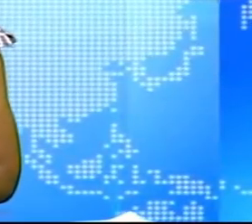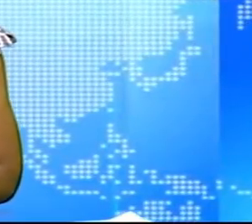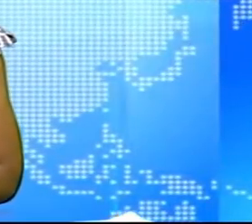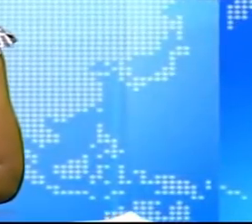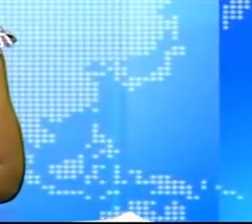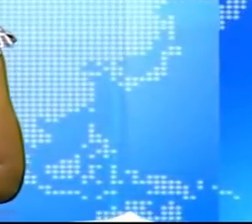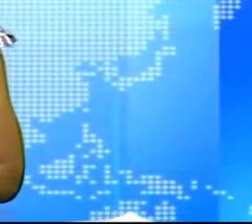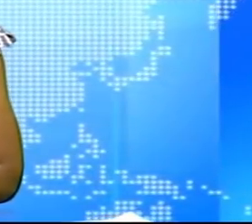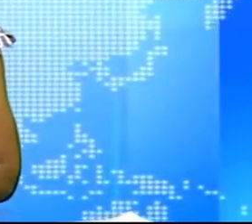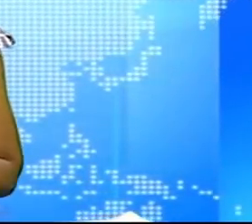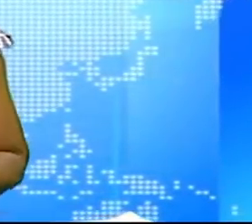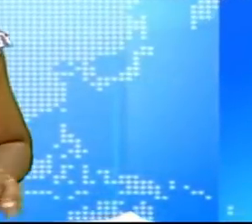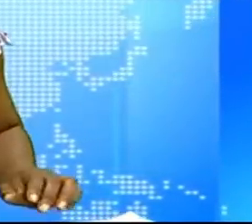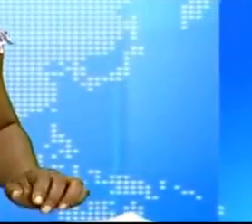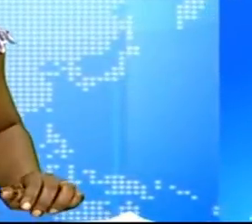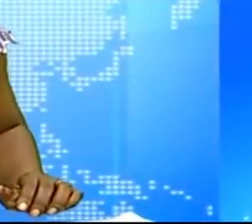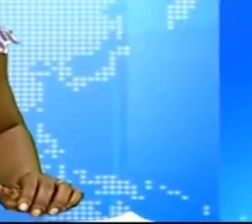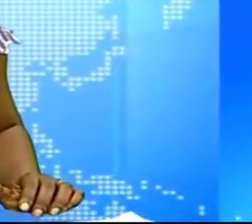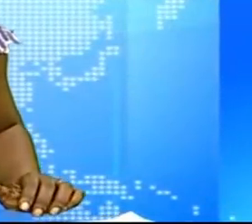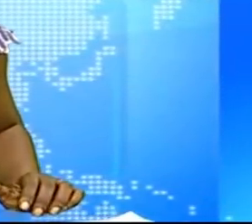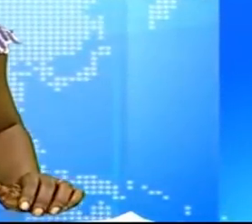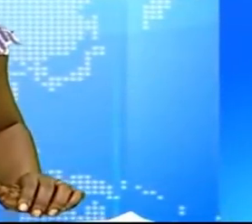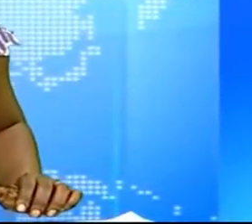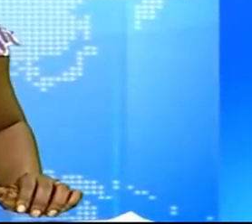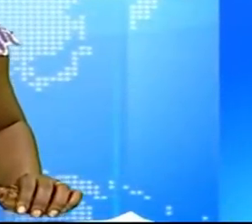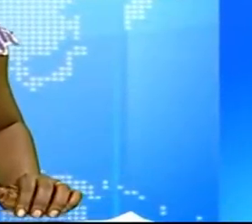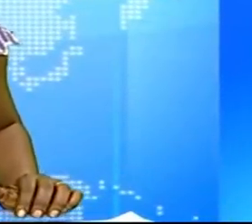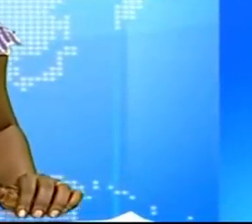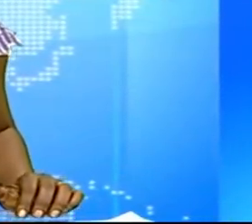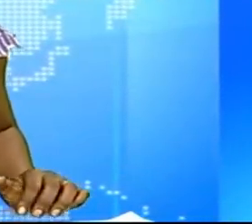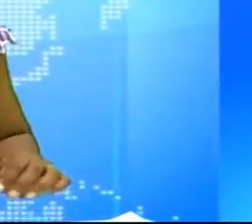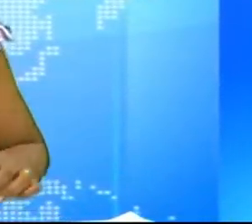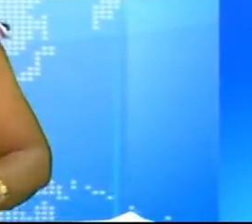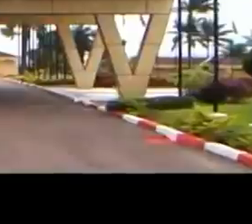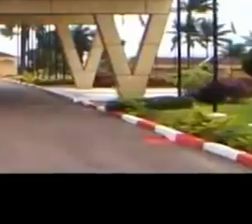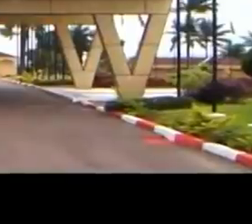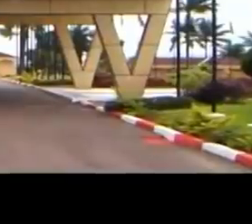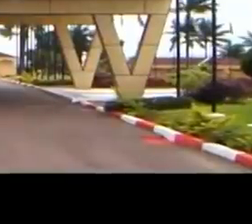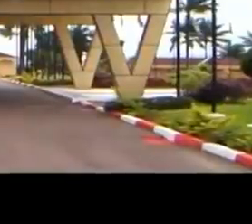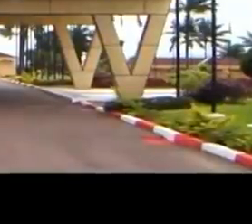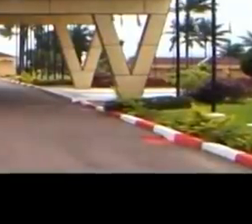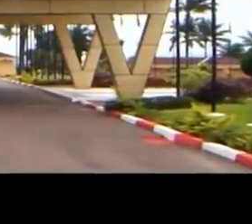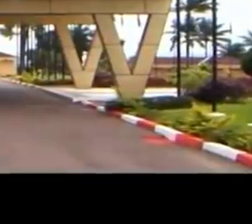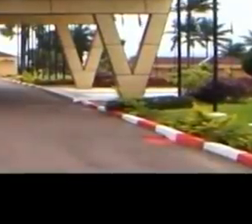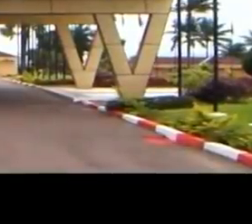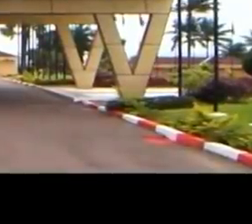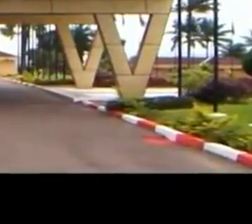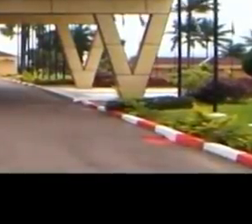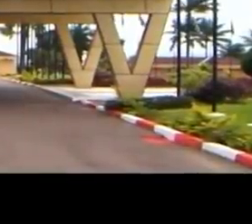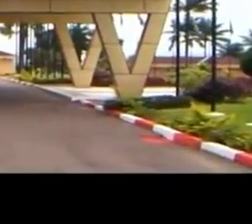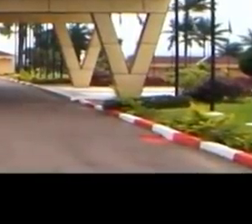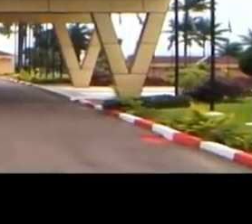tenue dernièrement en Écosse. Suivez cela dans ce reportage.